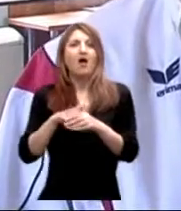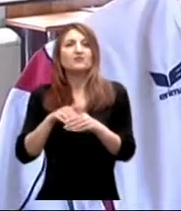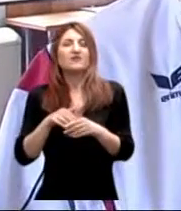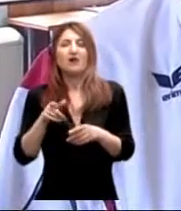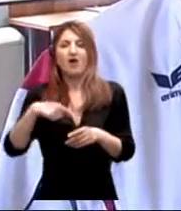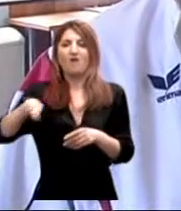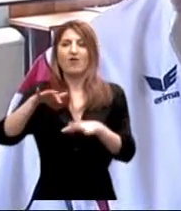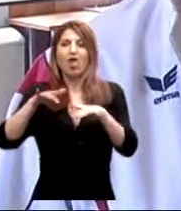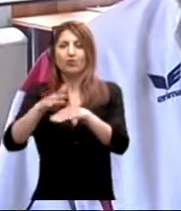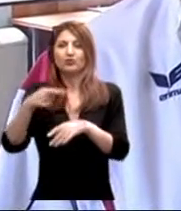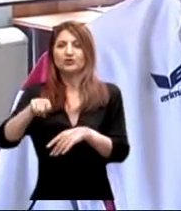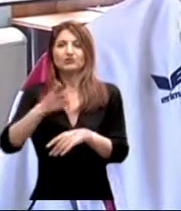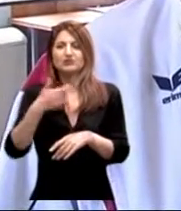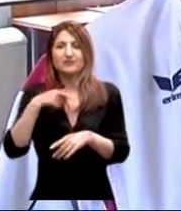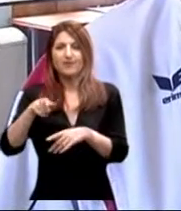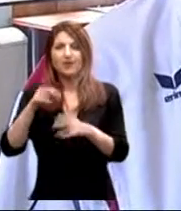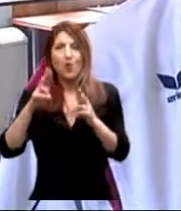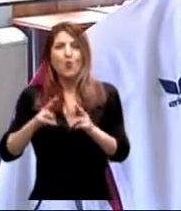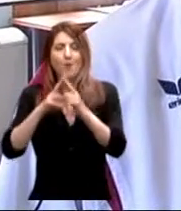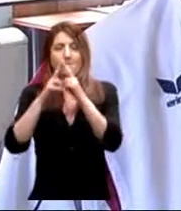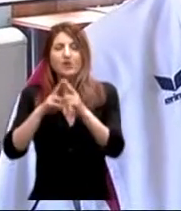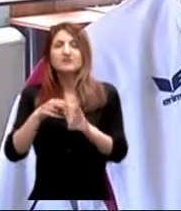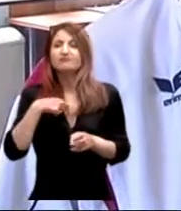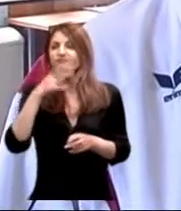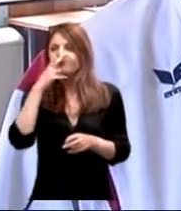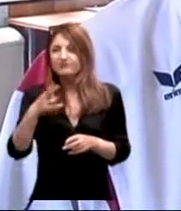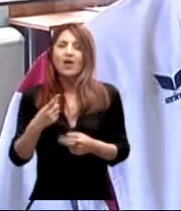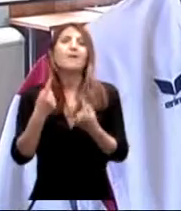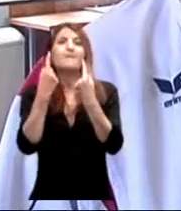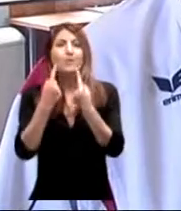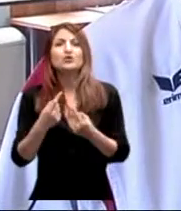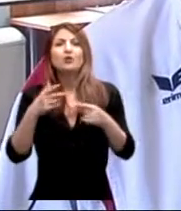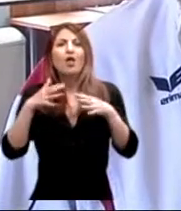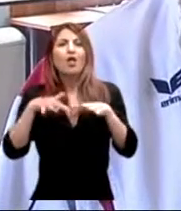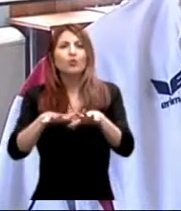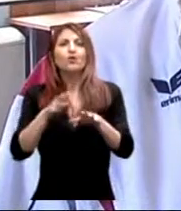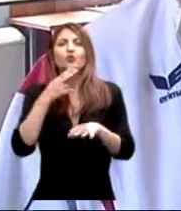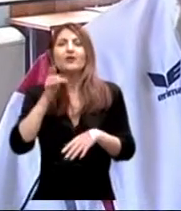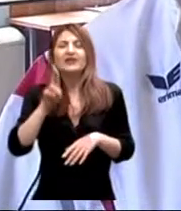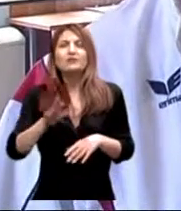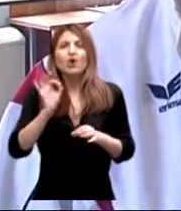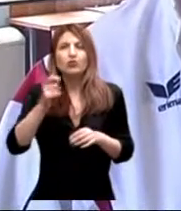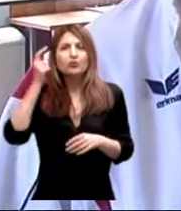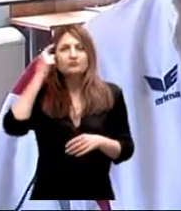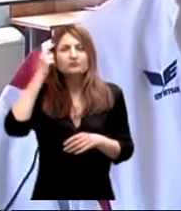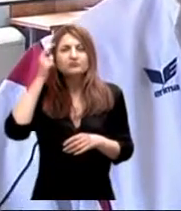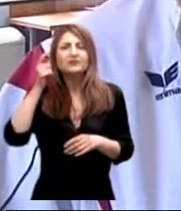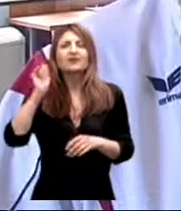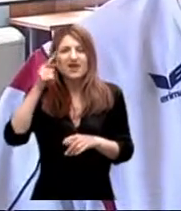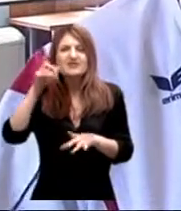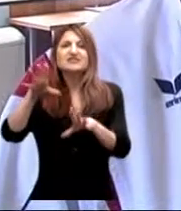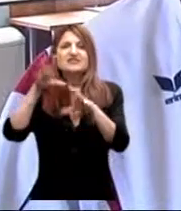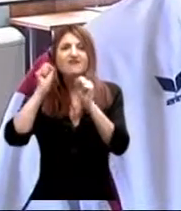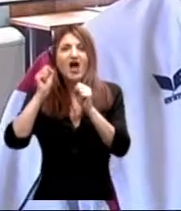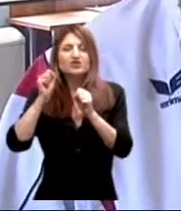koje sam ovdje upoznao, shvatio sam da postoje ljudi koji imaju još razum, dakle shvaćaju da